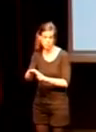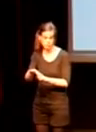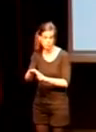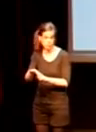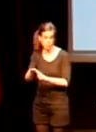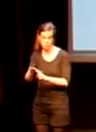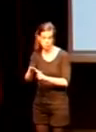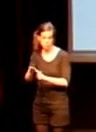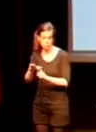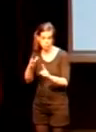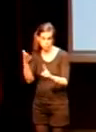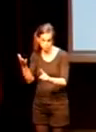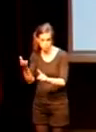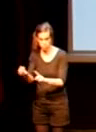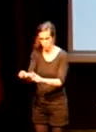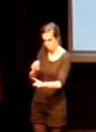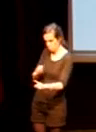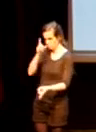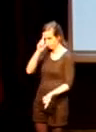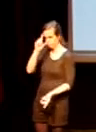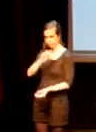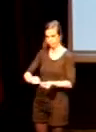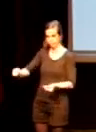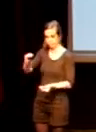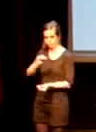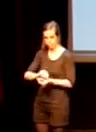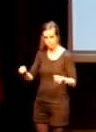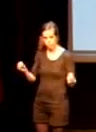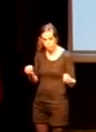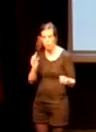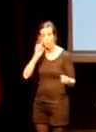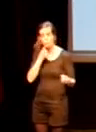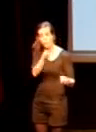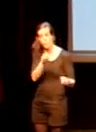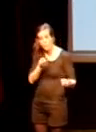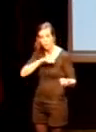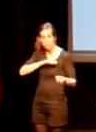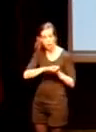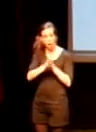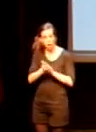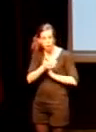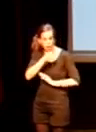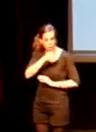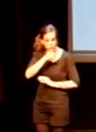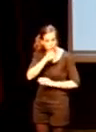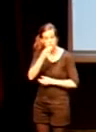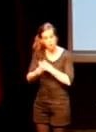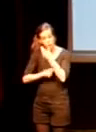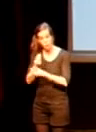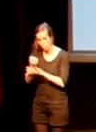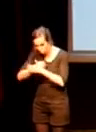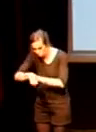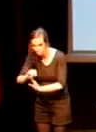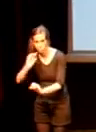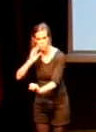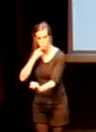amène un certain nombre de questions soit dans le vieillissement soit pour des parents comment vais-je pouvoir communiquer avec mon